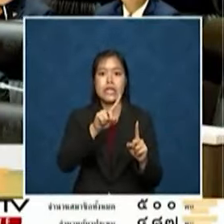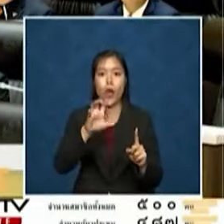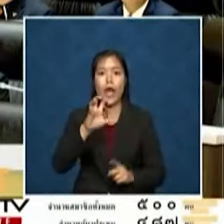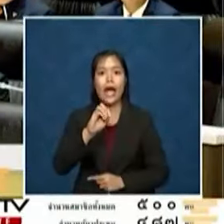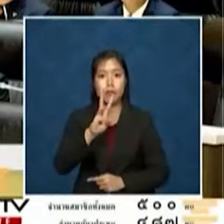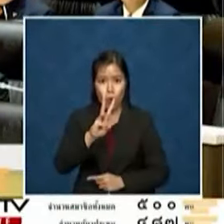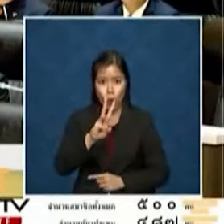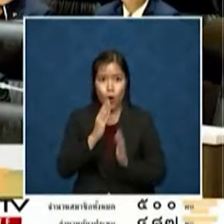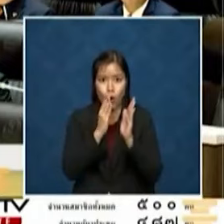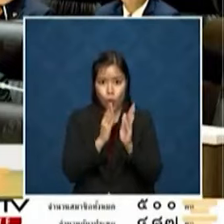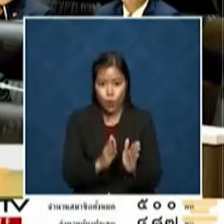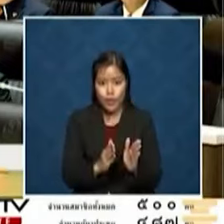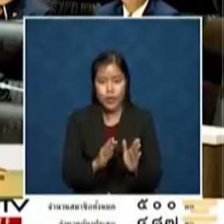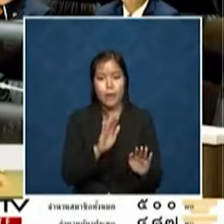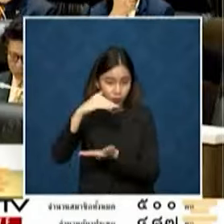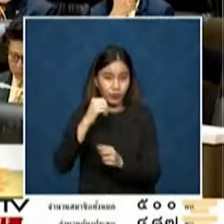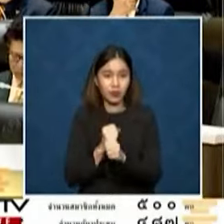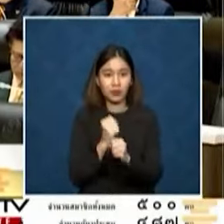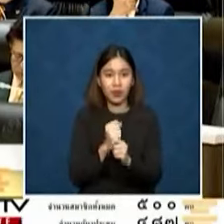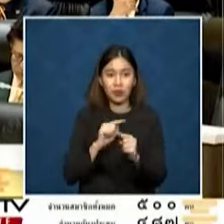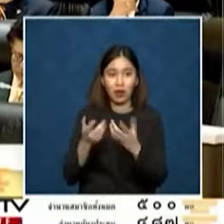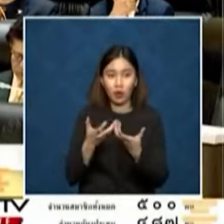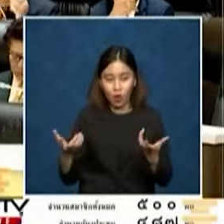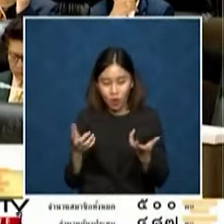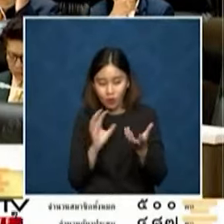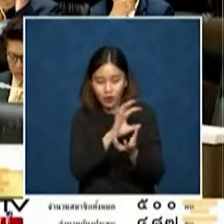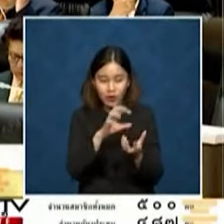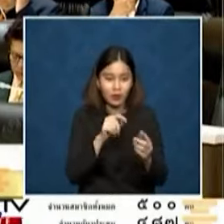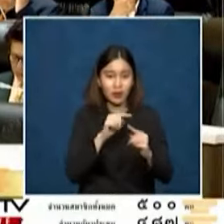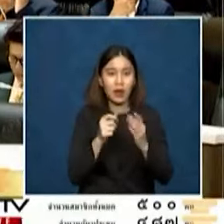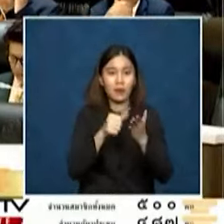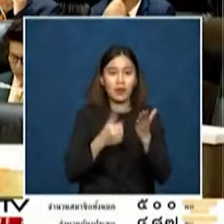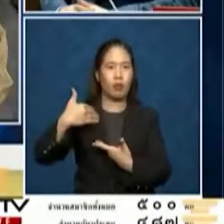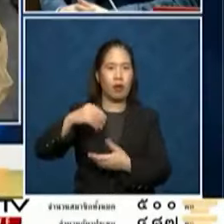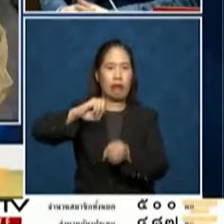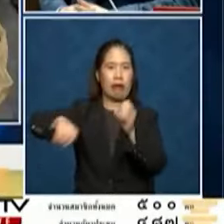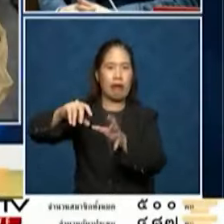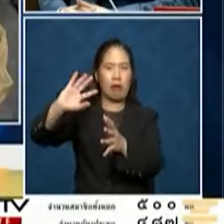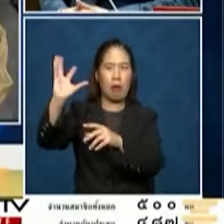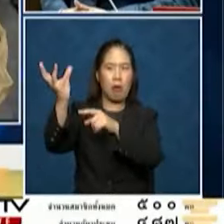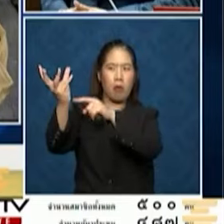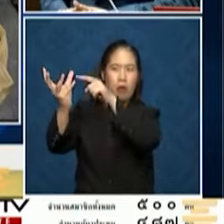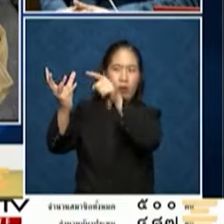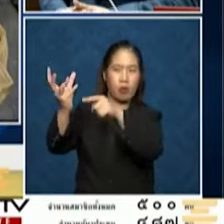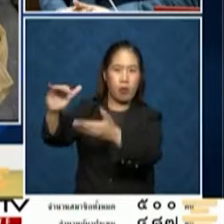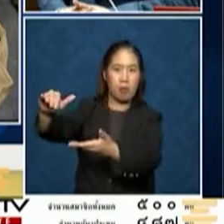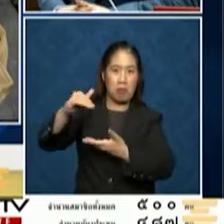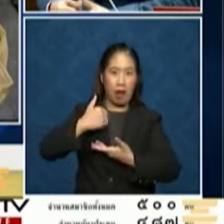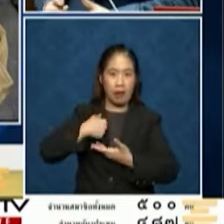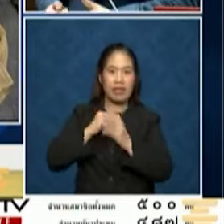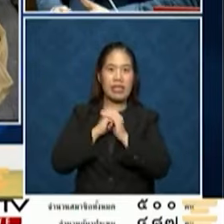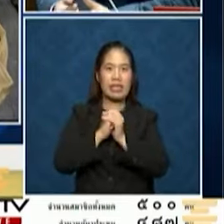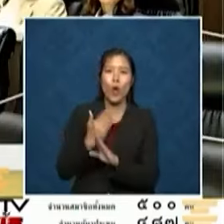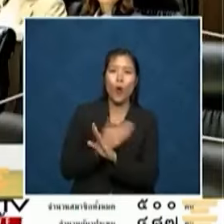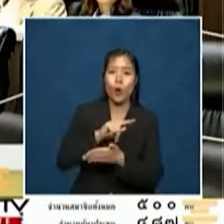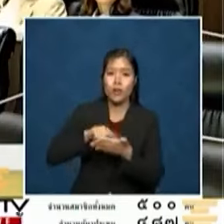จนะครับประเด็นทางเศรษฐกิจก็ดูแล้วอย่างที่บอกแล้วว่าก็นะผมว่าขออนุญาตเถอะนะครับพรรคก้าวไกลนะขุนพล